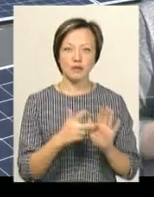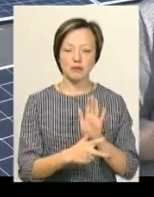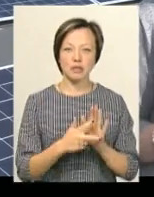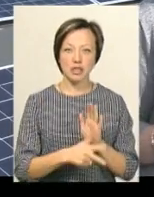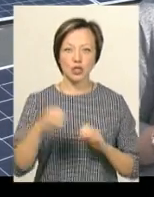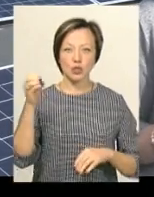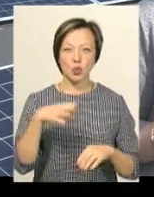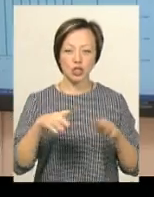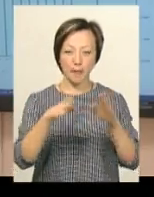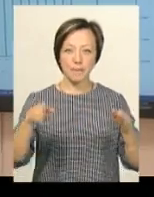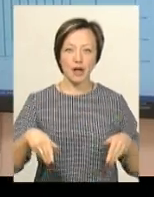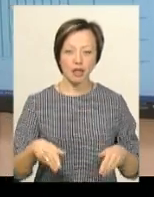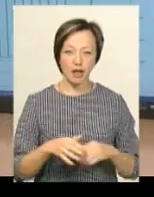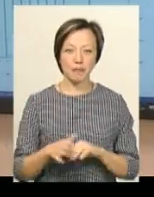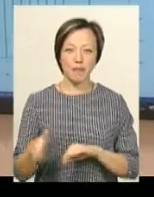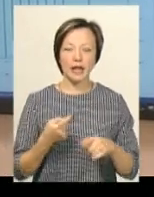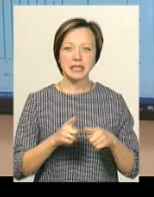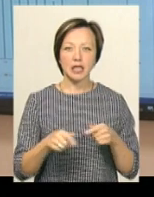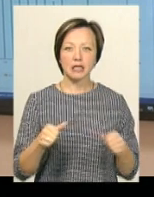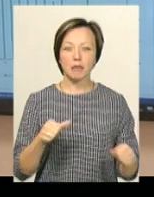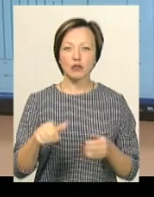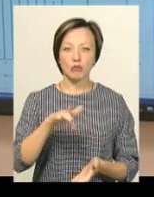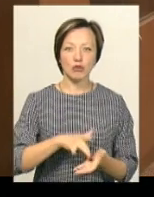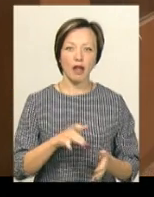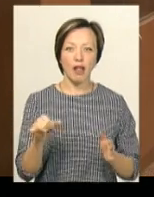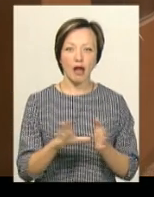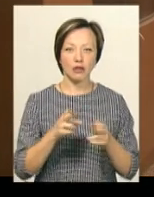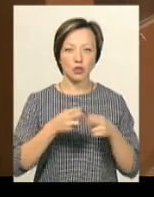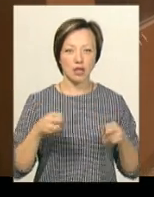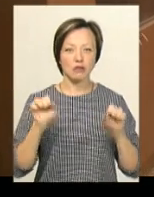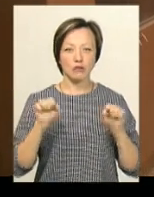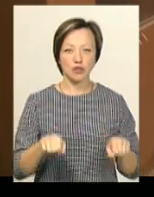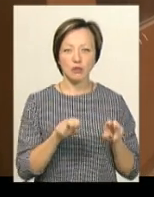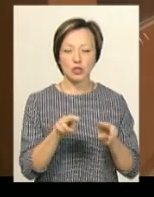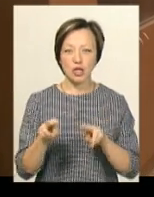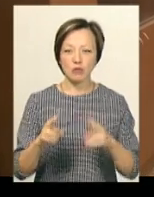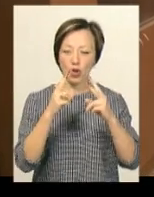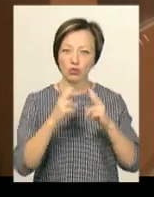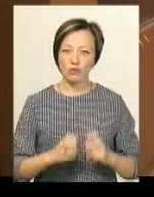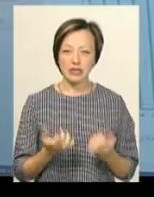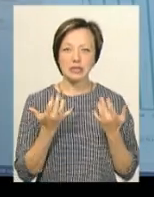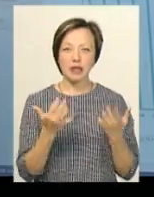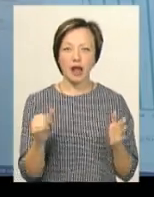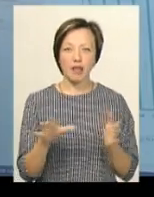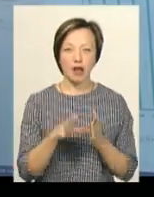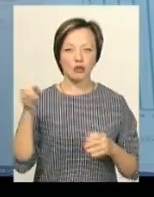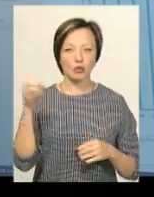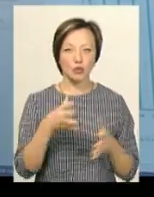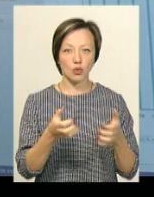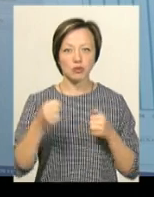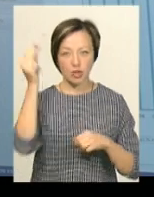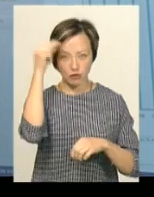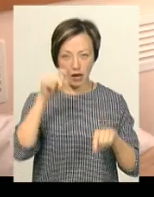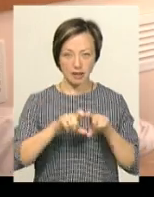сонячних панелей. А це диспетчерський пункт електростанції. Звідси можна простежити та проаналізувати, скільки енергії сонця отримує